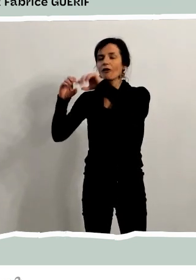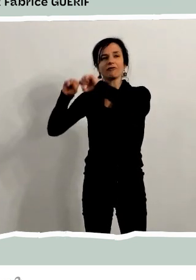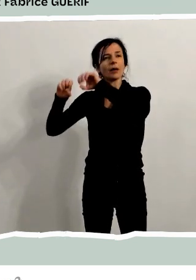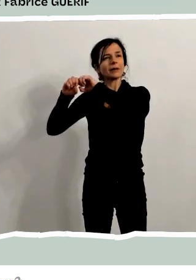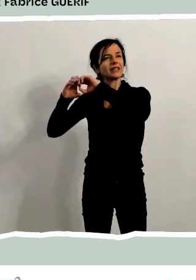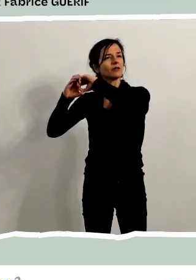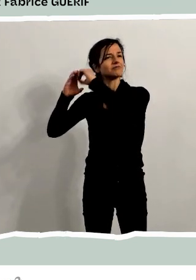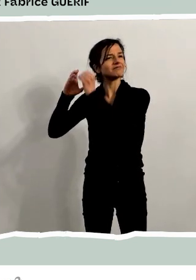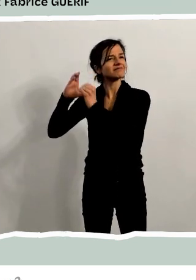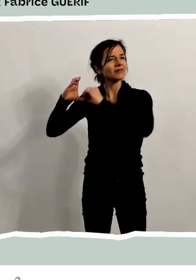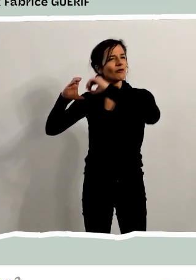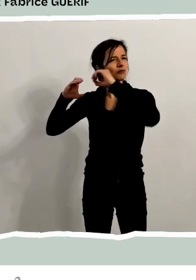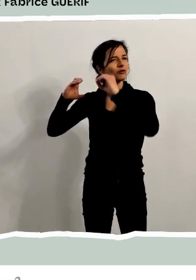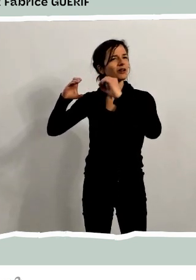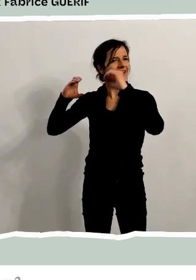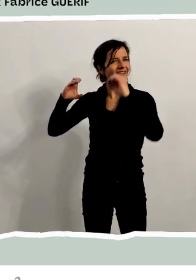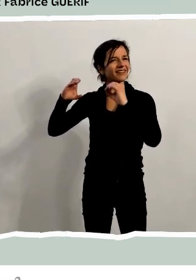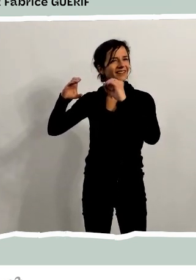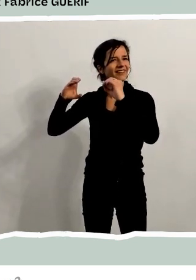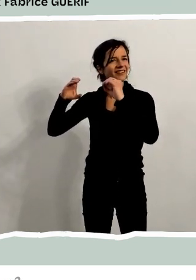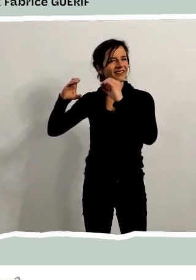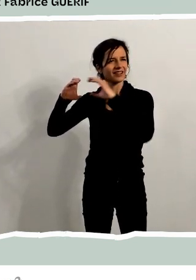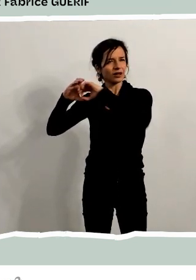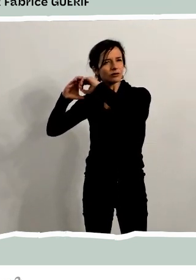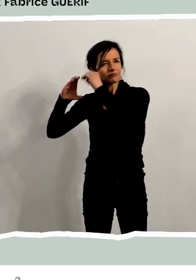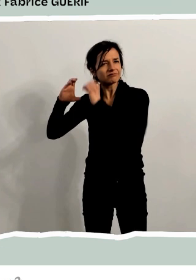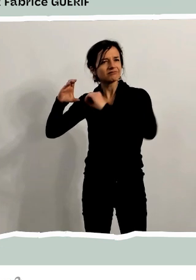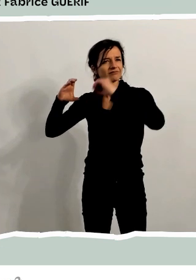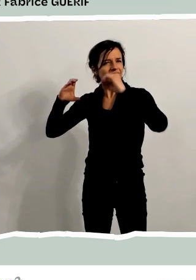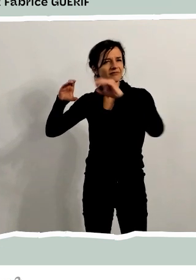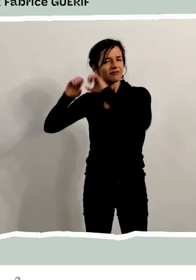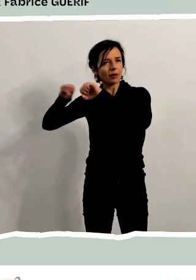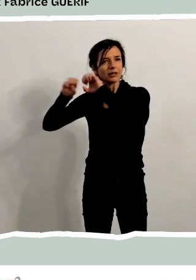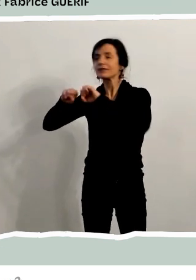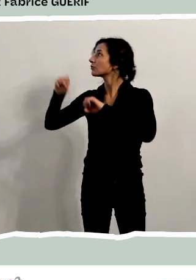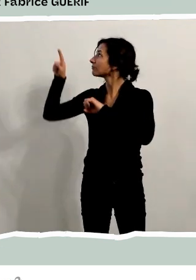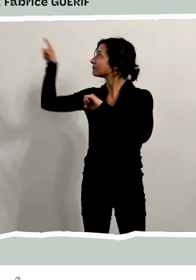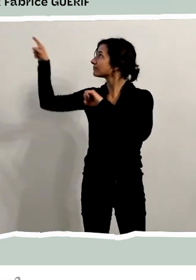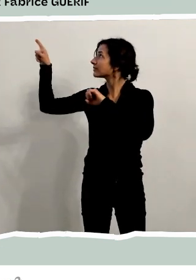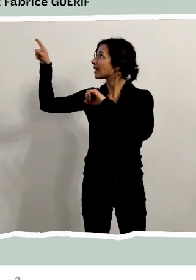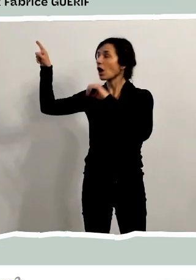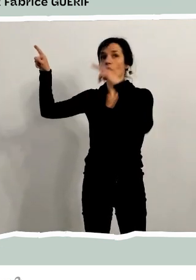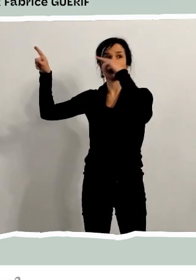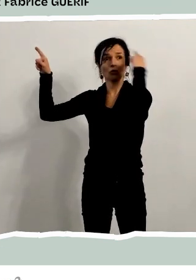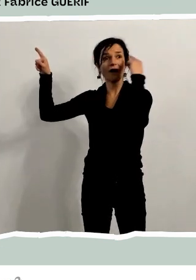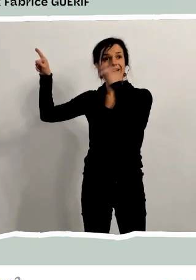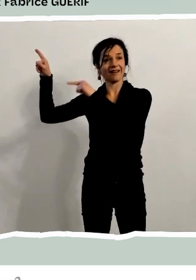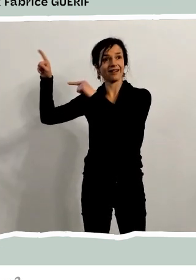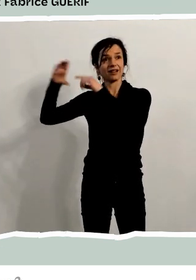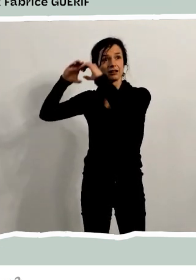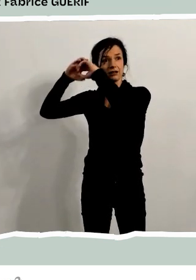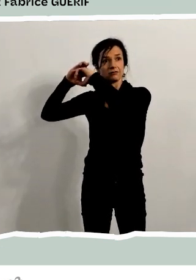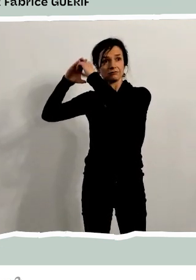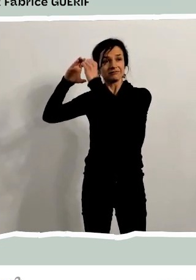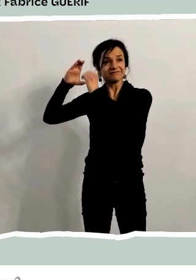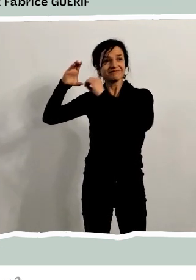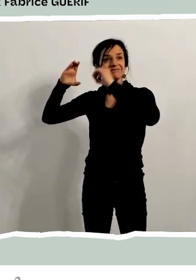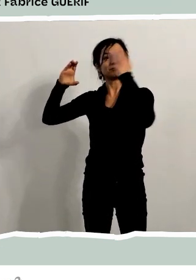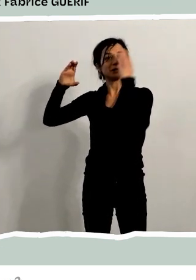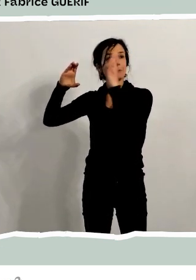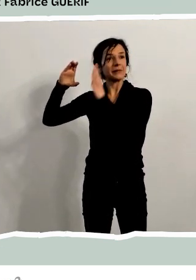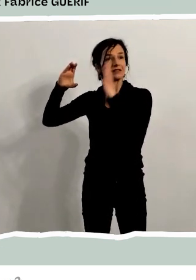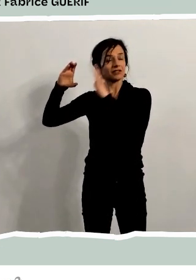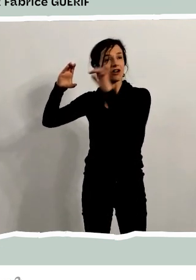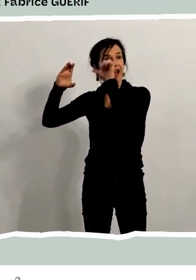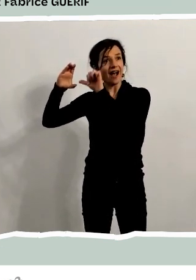étaient donc présents chez ces patientes, vous voyez, ce sont les courbes en noir, eh bien, vous voyez que les courbes en noir, elles diminuent au fur et à